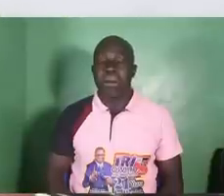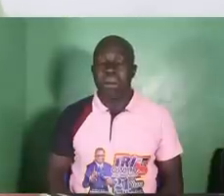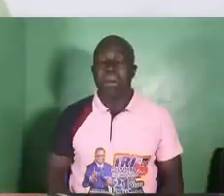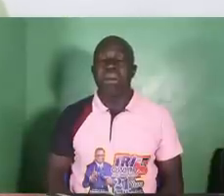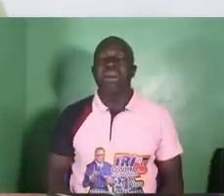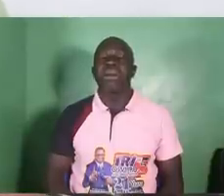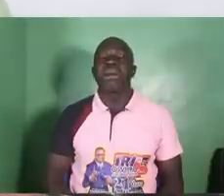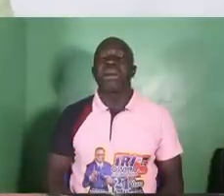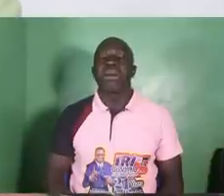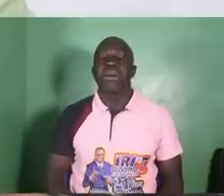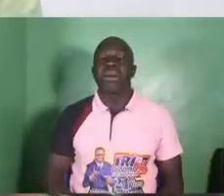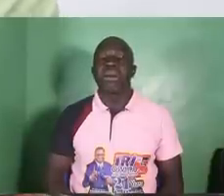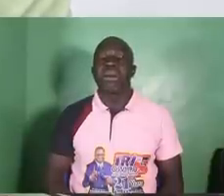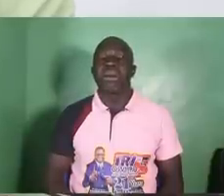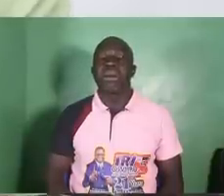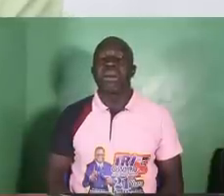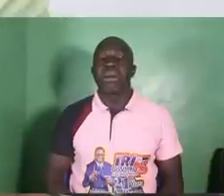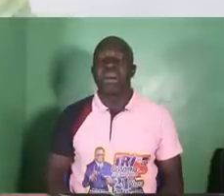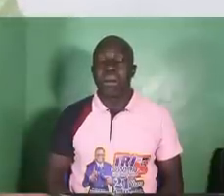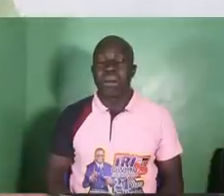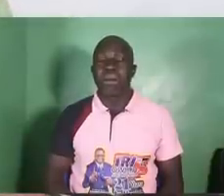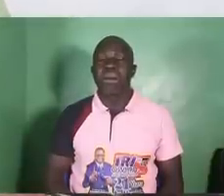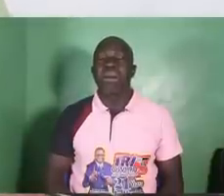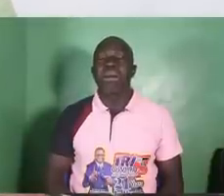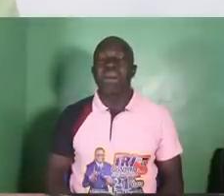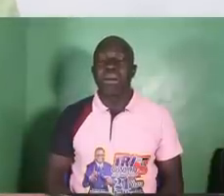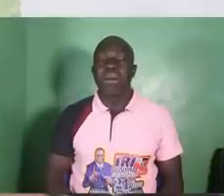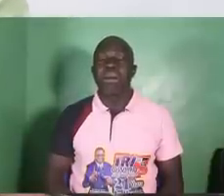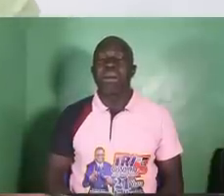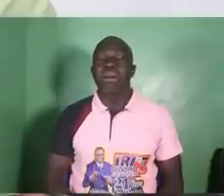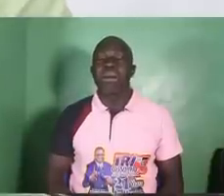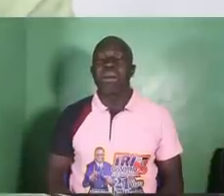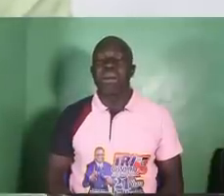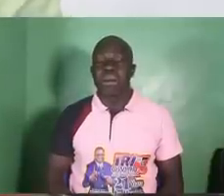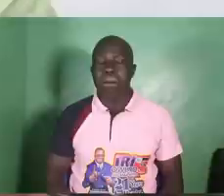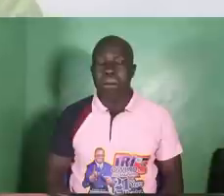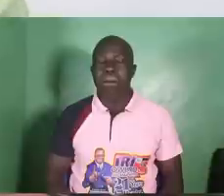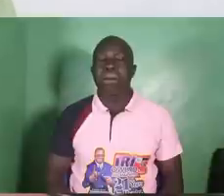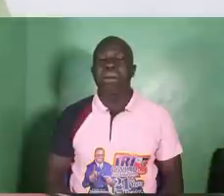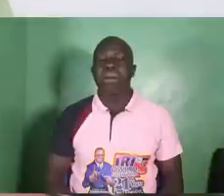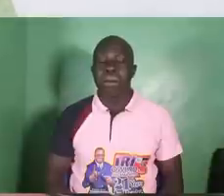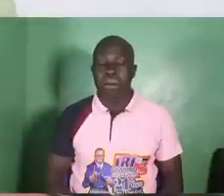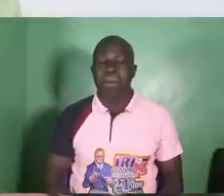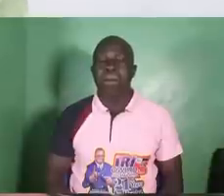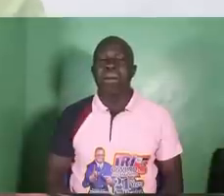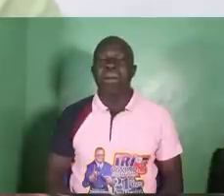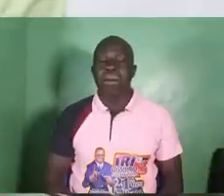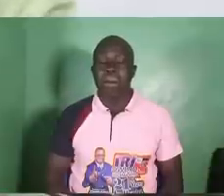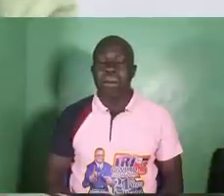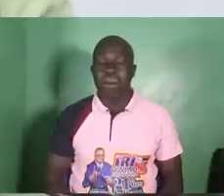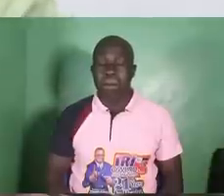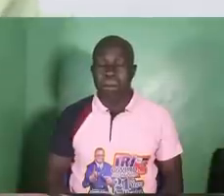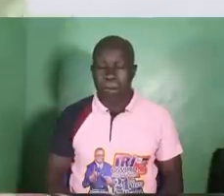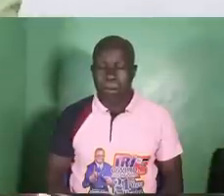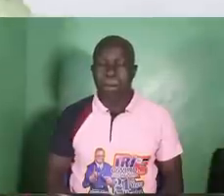Moabu. O ni Mose bẹ̀rẹ̀ sí sọ àsọyé òfin yìí. Wípé Olú Ọlọ́run wá sọ fún wa ní Orebu. Ó yẹ. Wípé ẹbí orí